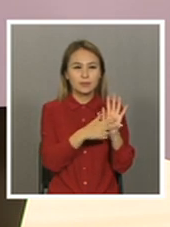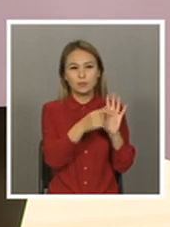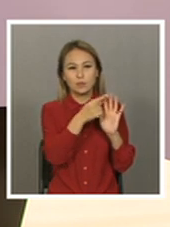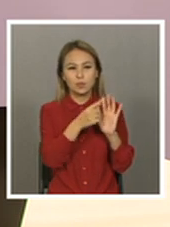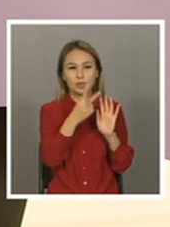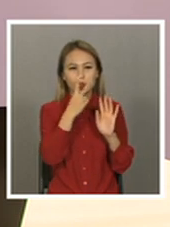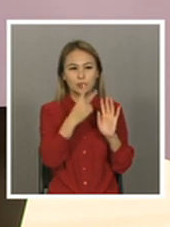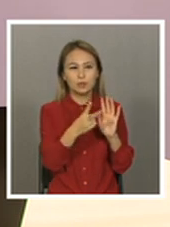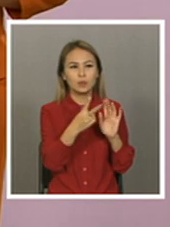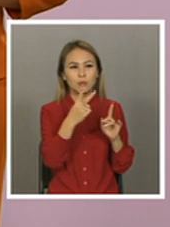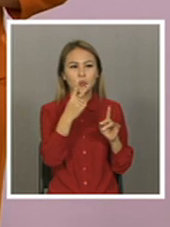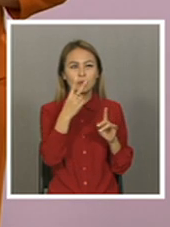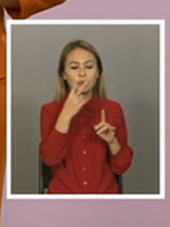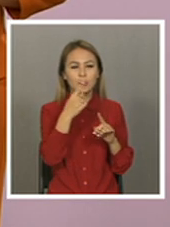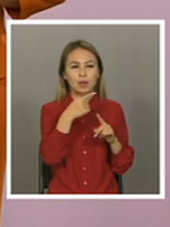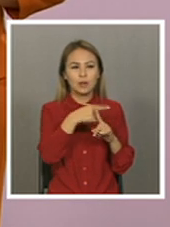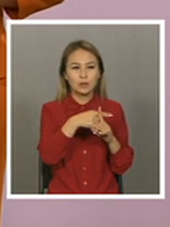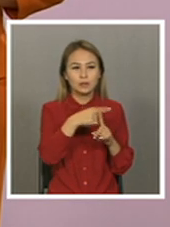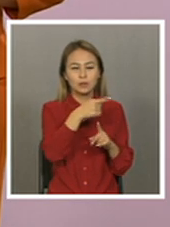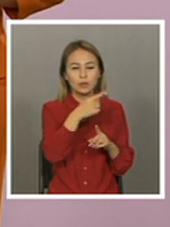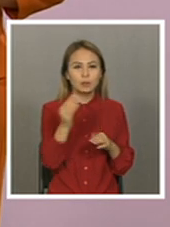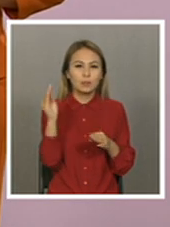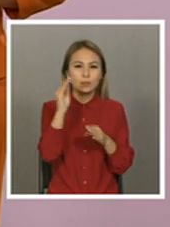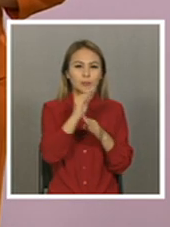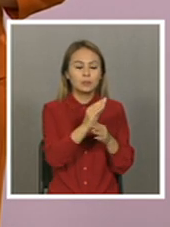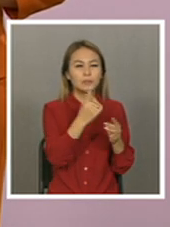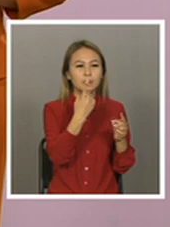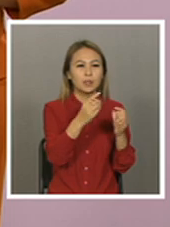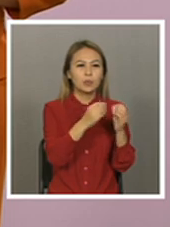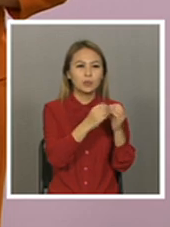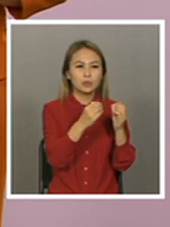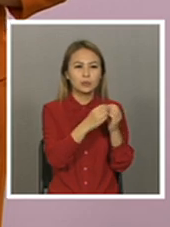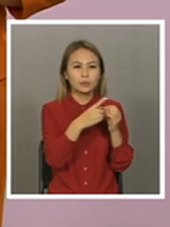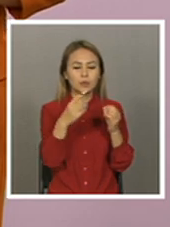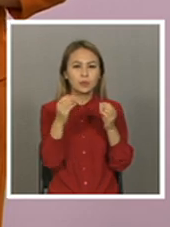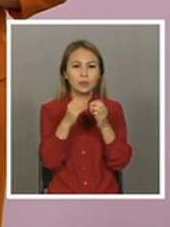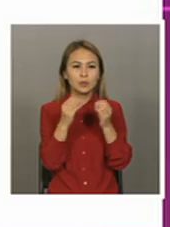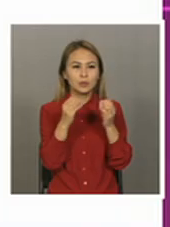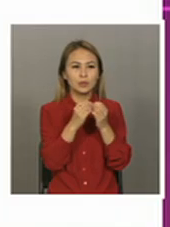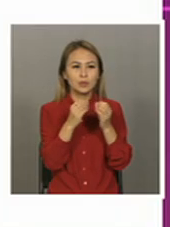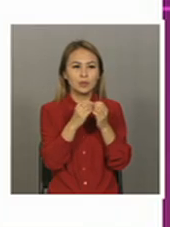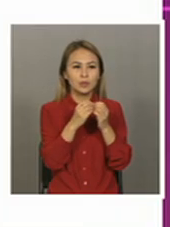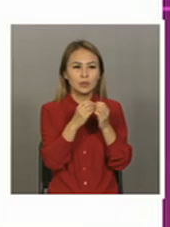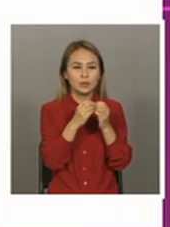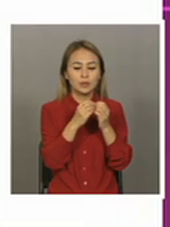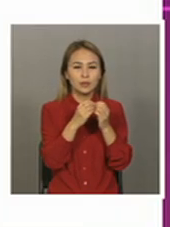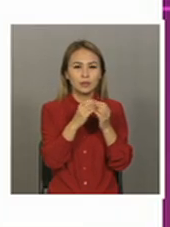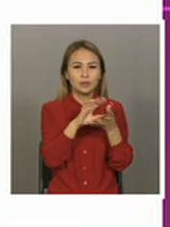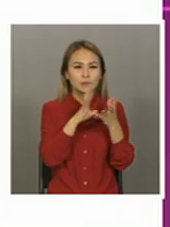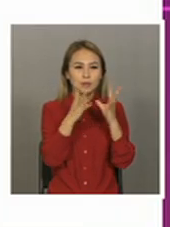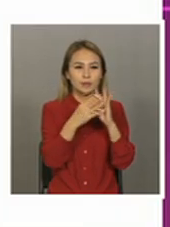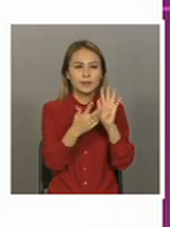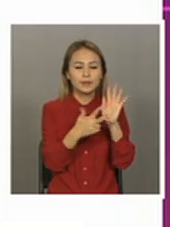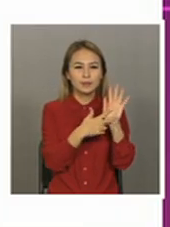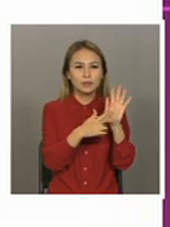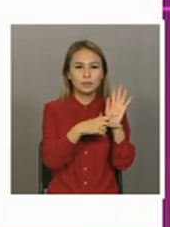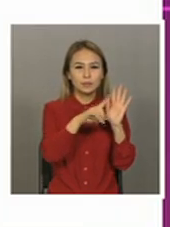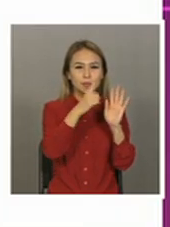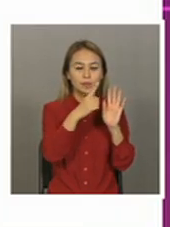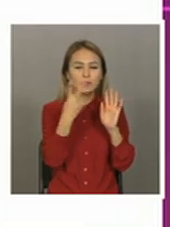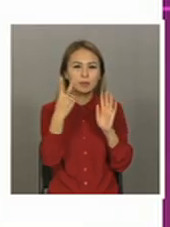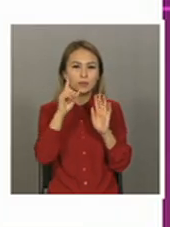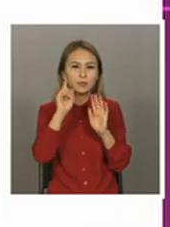2 бірлікті азайтамыз. Оған 1 ондық пен 1 ондықтың айырмасын қосамыз. 8 бірлік пен 2